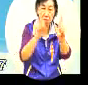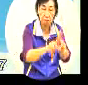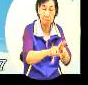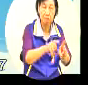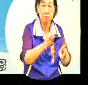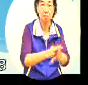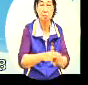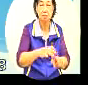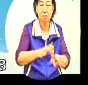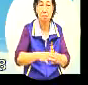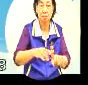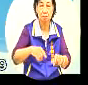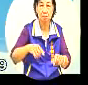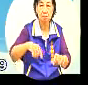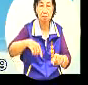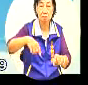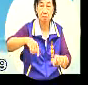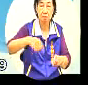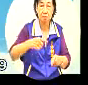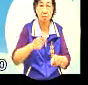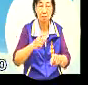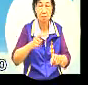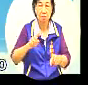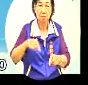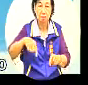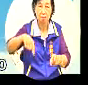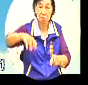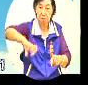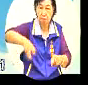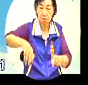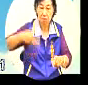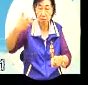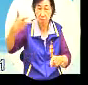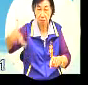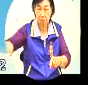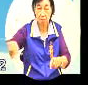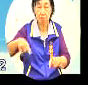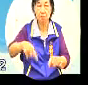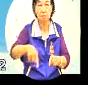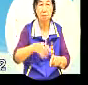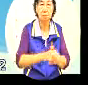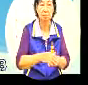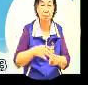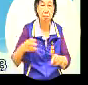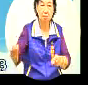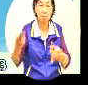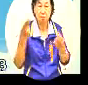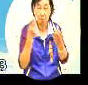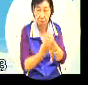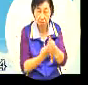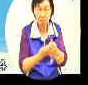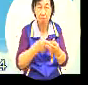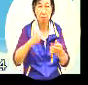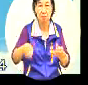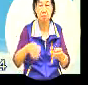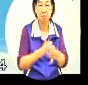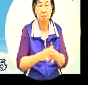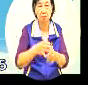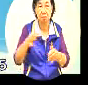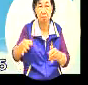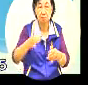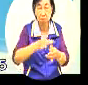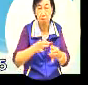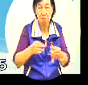的那个单子一起来征收，但是现在很多民众说奇怪了，为什么我现在收到的水费单是比较贵